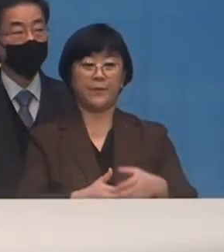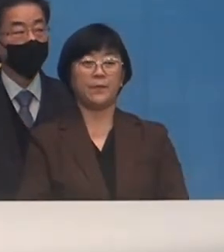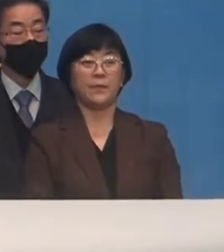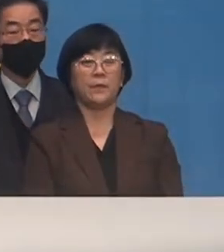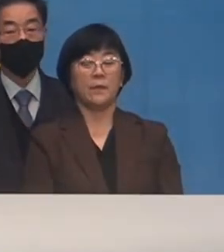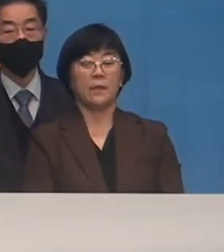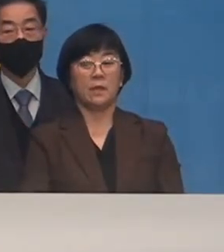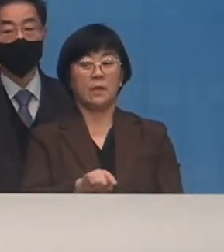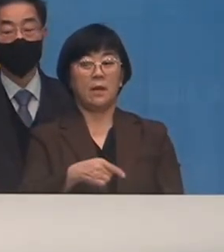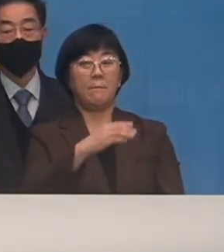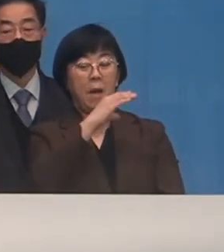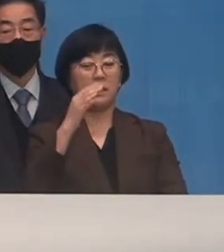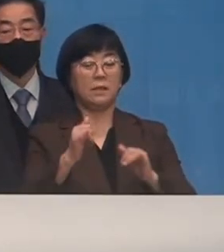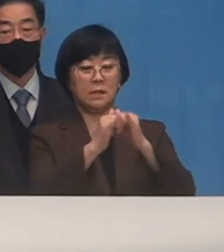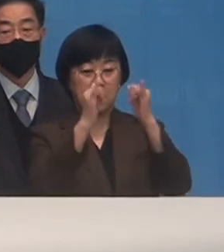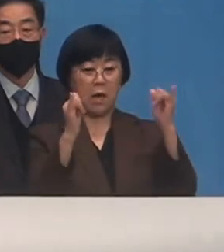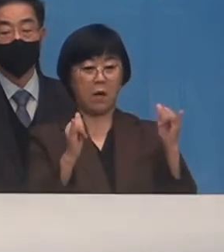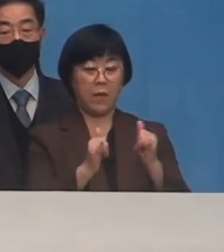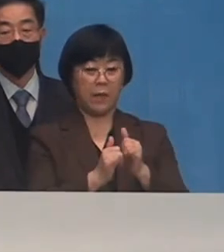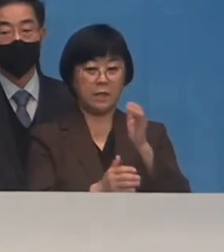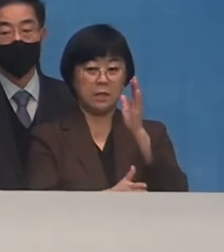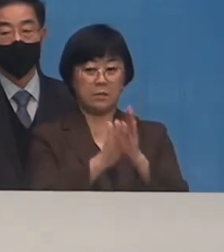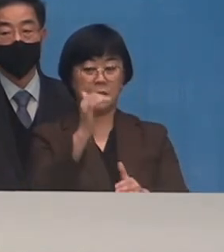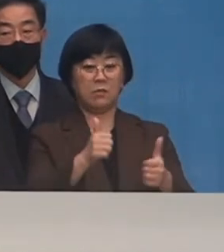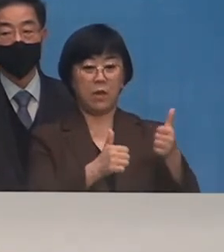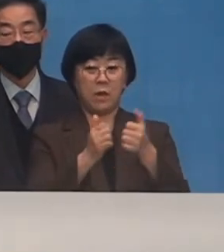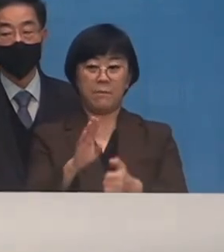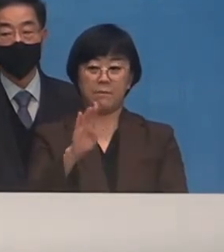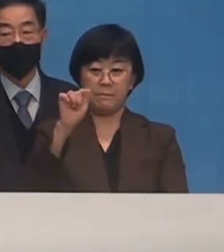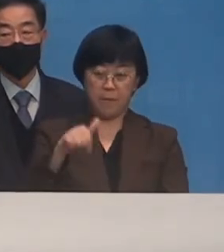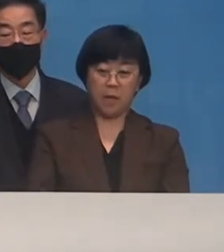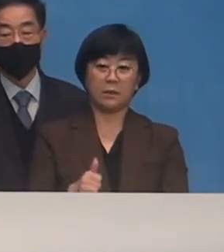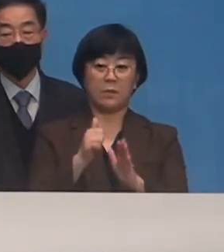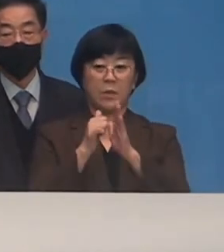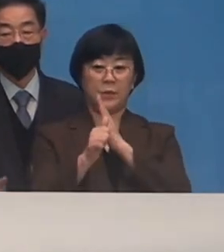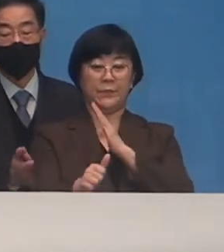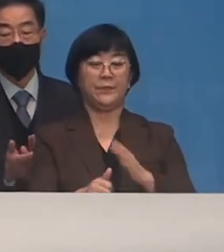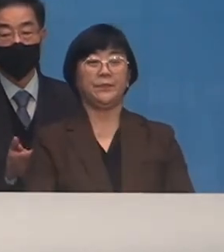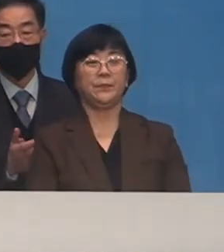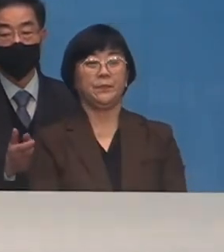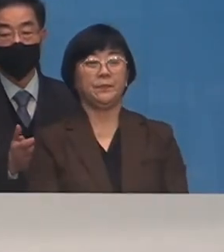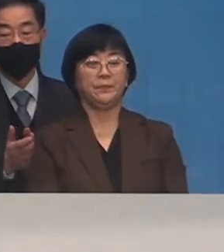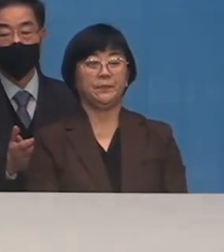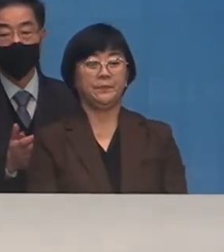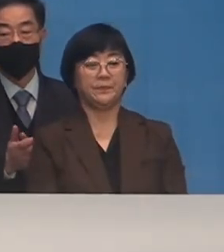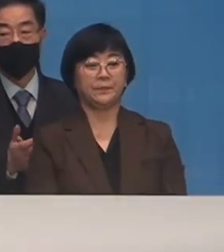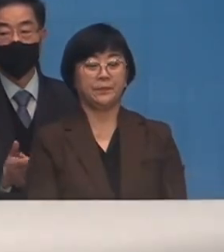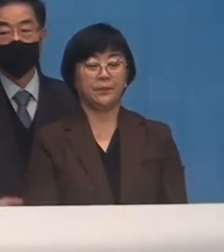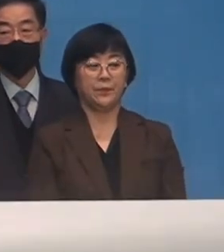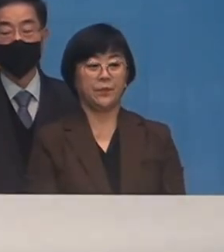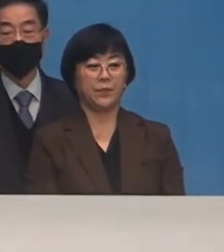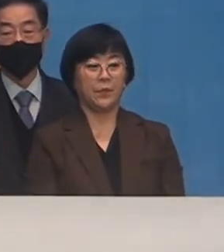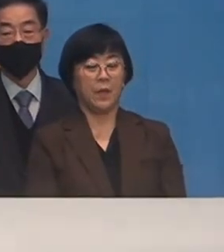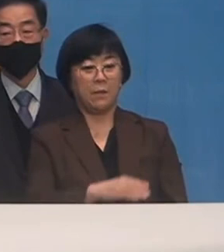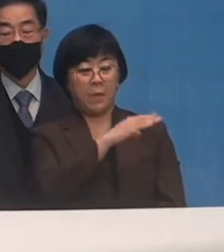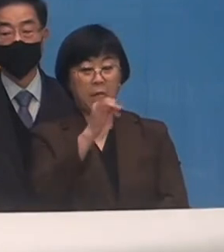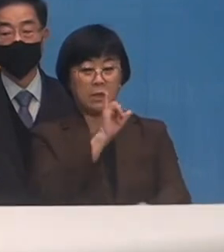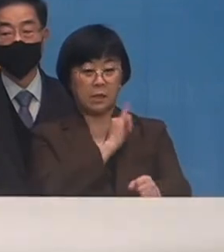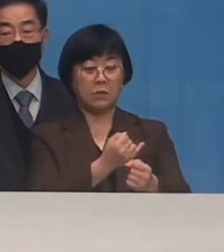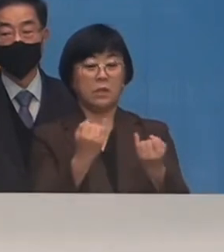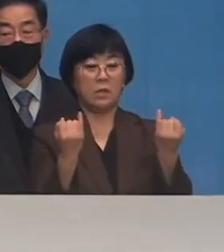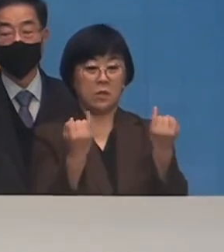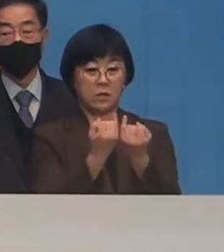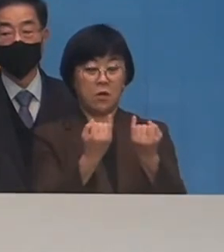그 다음에 바른사회 시민회의 대표 박인환 대표님 모셨습니다. 그 다음에 바른인권